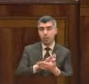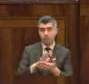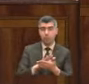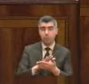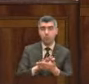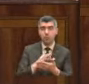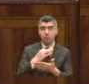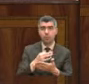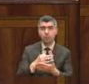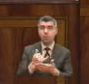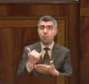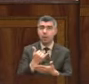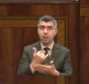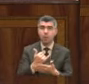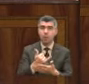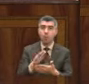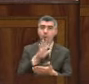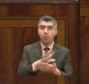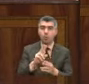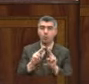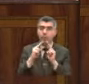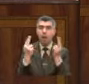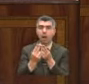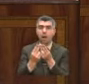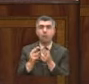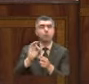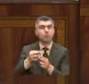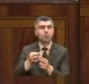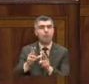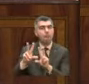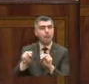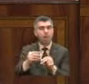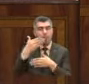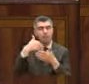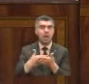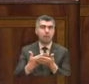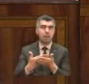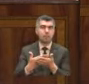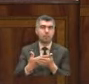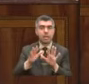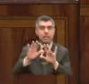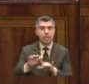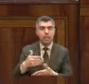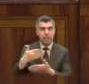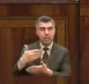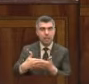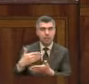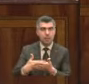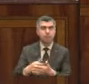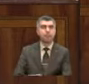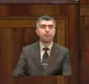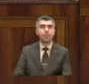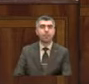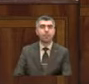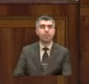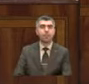الطوعي، لان الدول كلها كتقدم، والبلاد ديالنا الحمد لله كان من الدول السباقه اللي كتقدم هذا التقرير الطوعي اللي كيكون